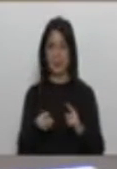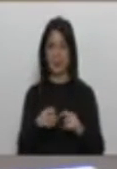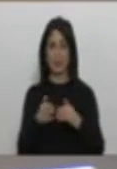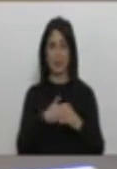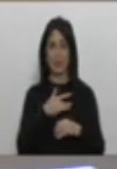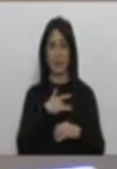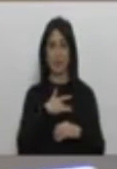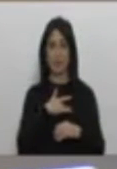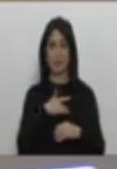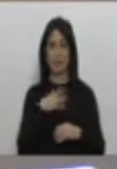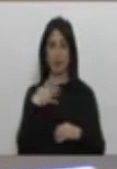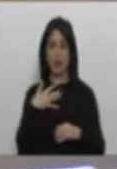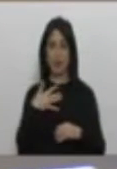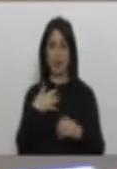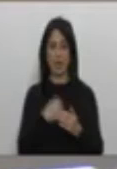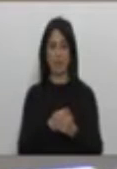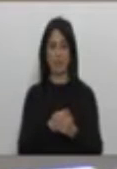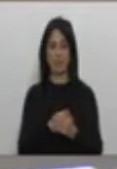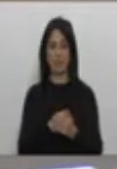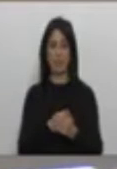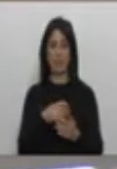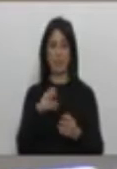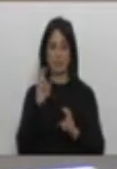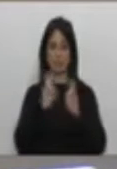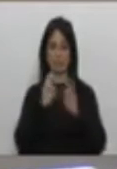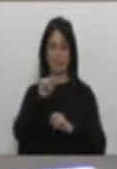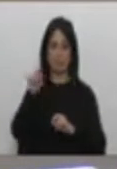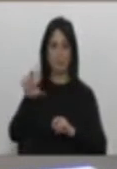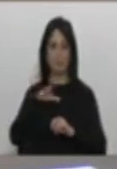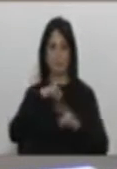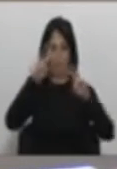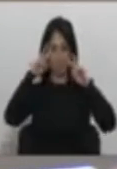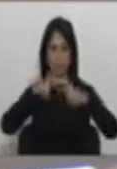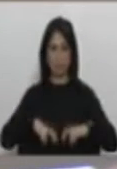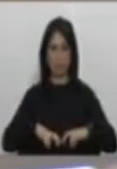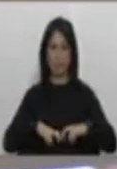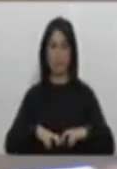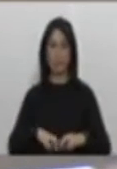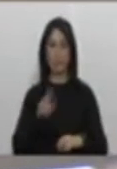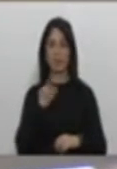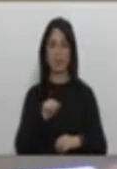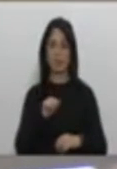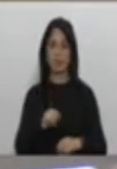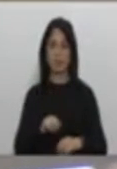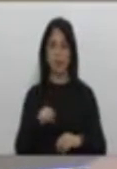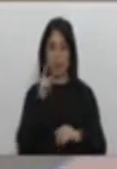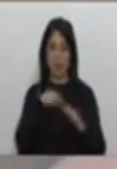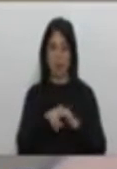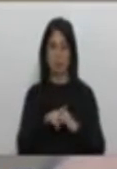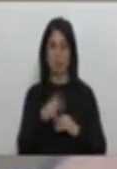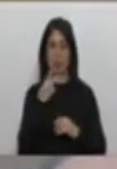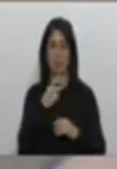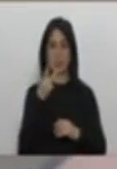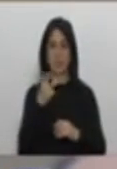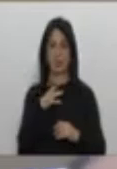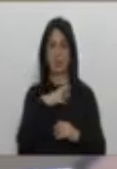დაახლოებით 50-მდე ობიექტი იქნა შემოწმებული და აქედან 23